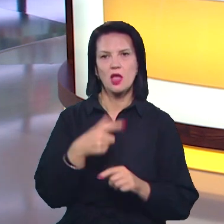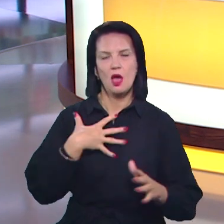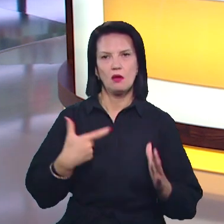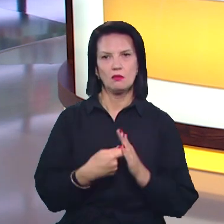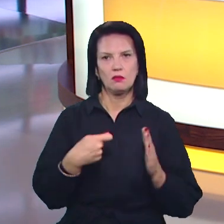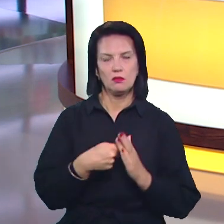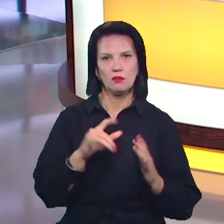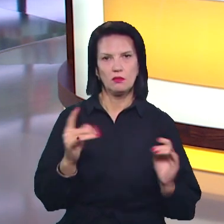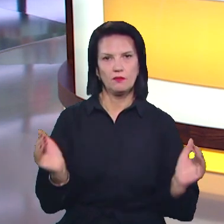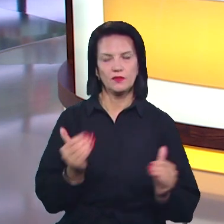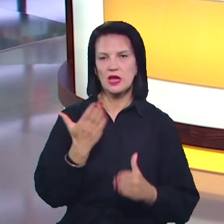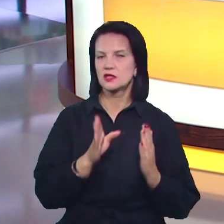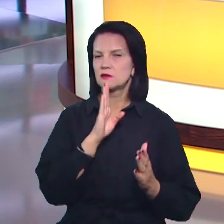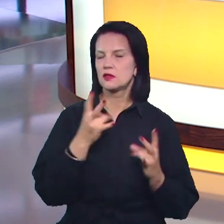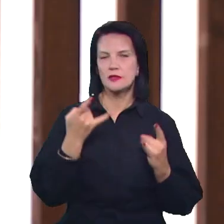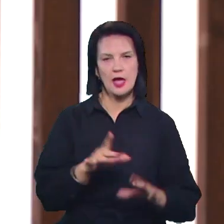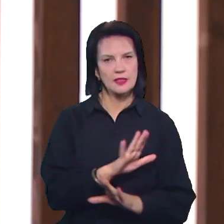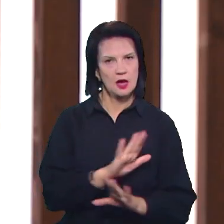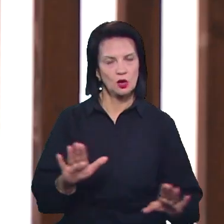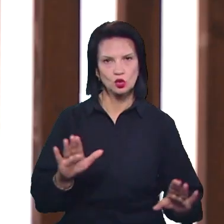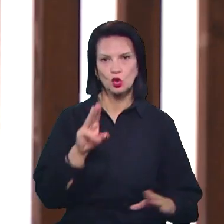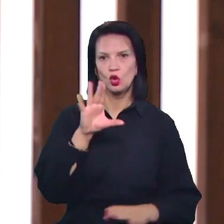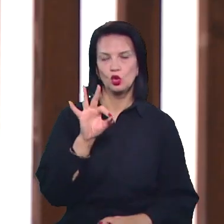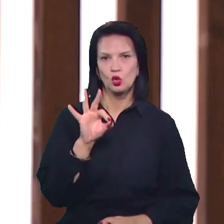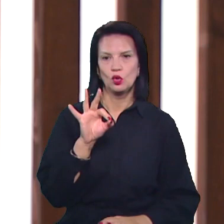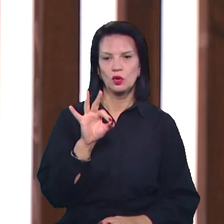Якщо жінка не народжує, то